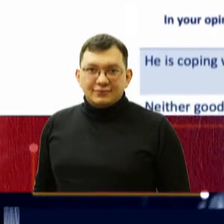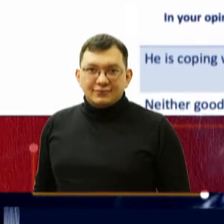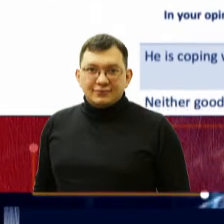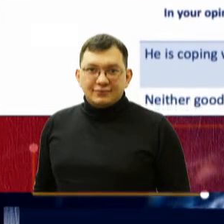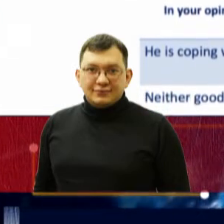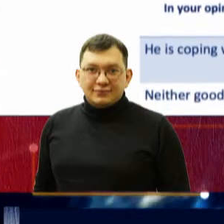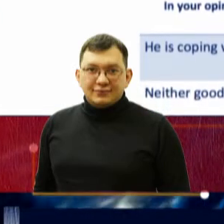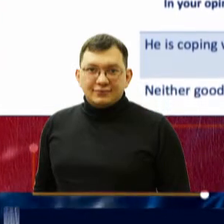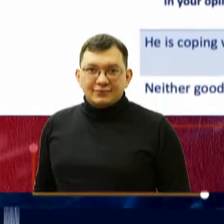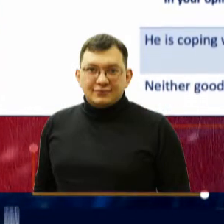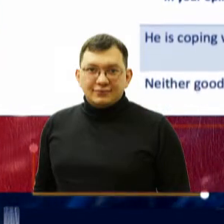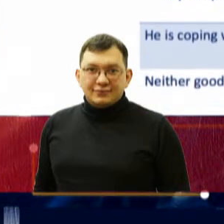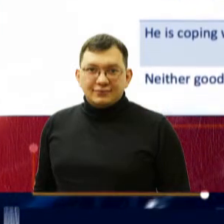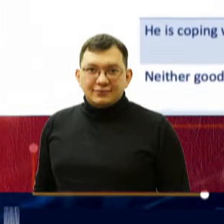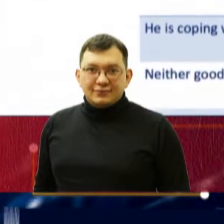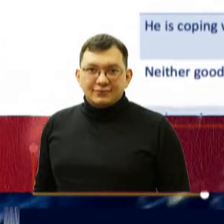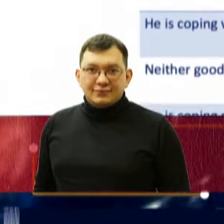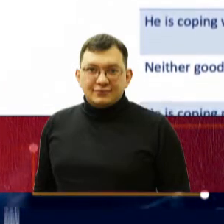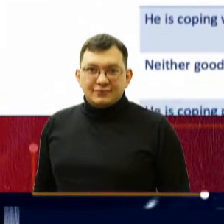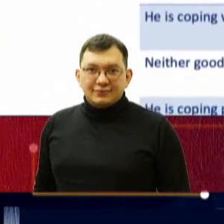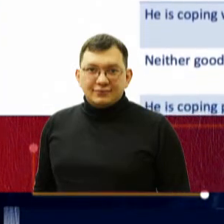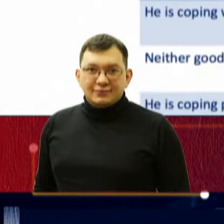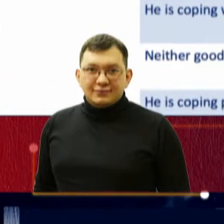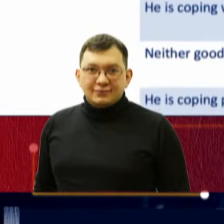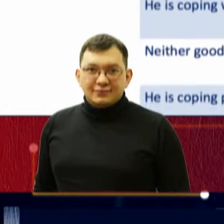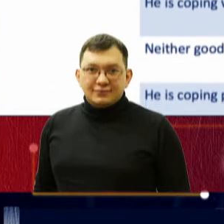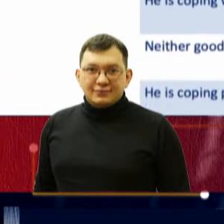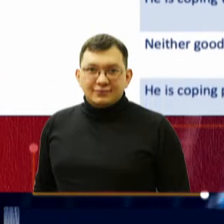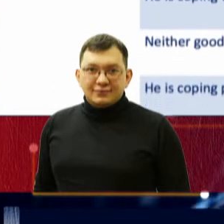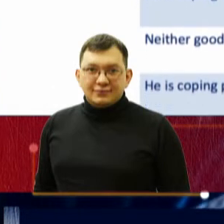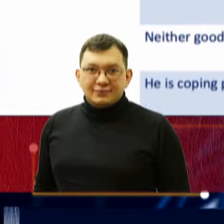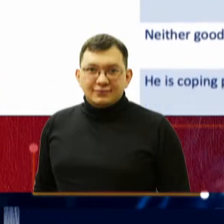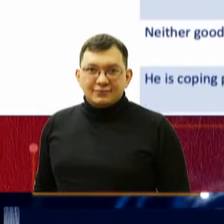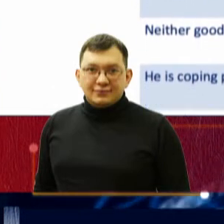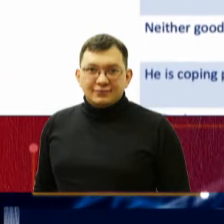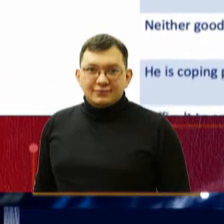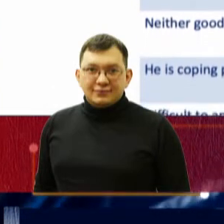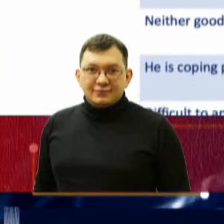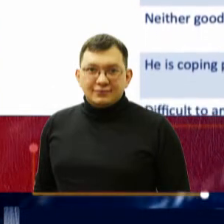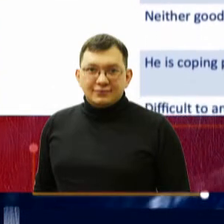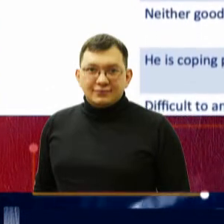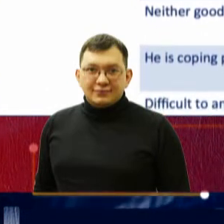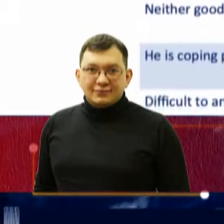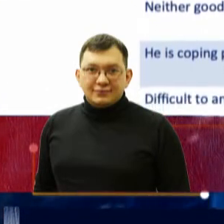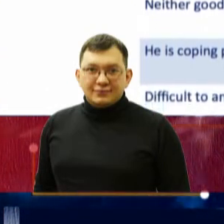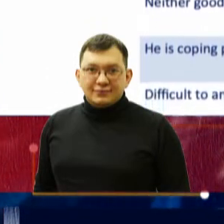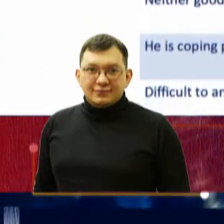жодних правових наслідків це не мало би. Саме тому, на моє переконання, просто цей пункт і прибрали, тому що просто він ні на що